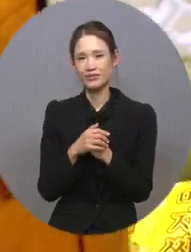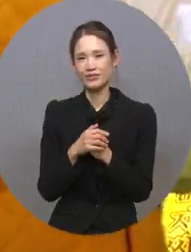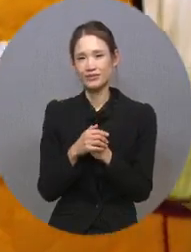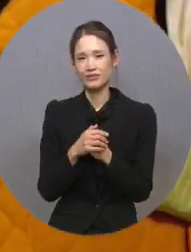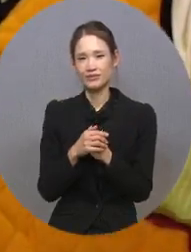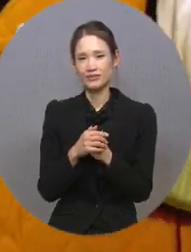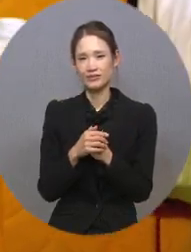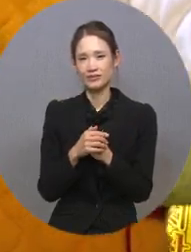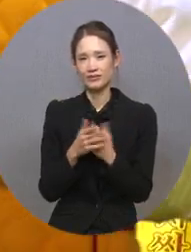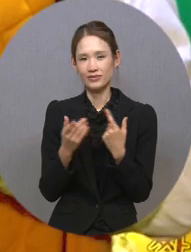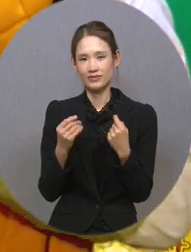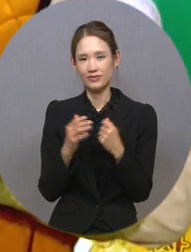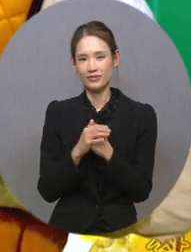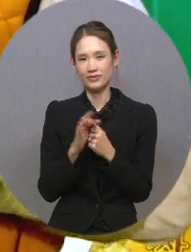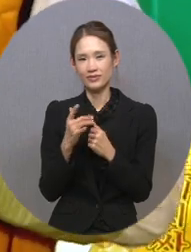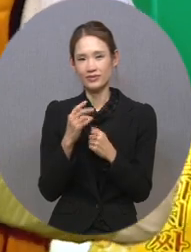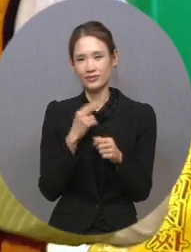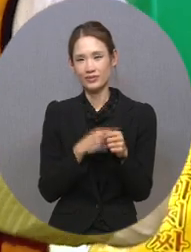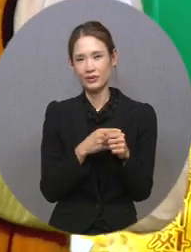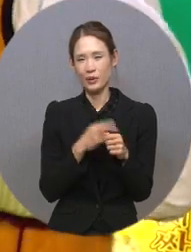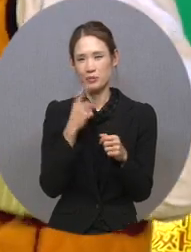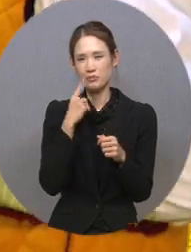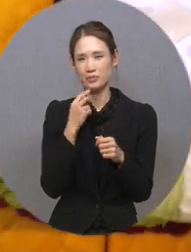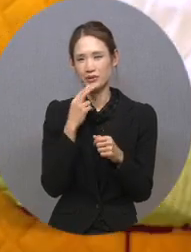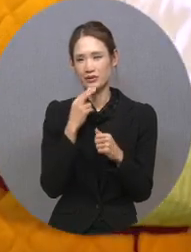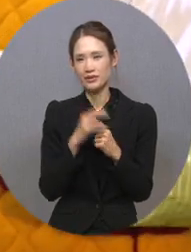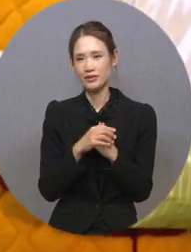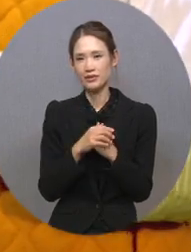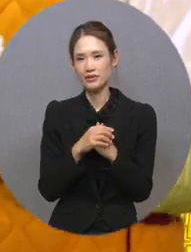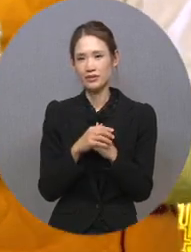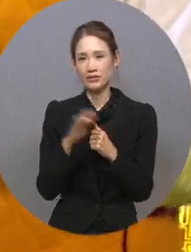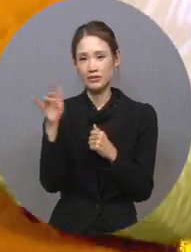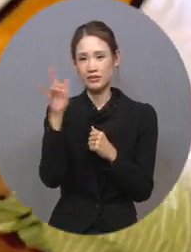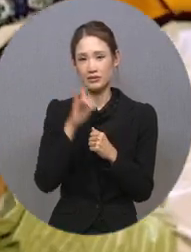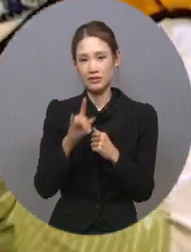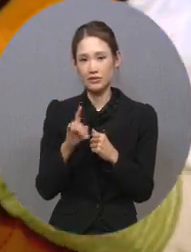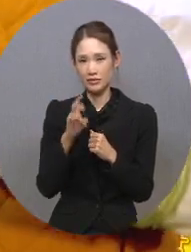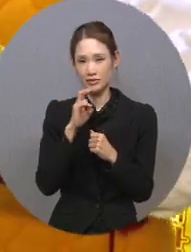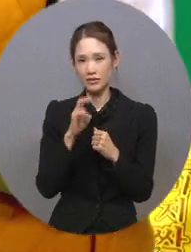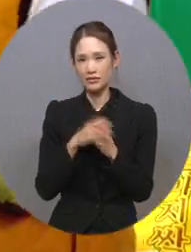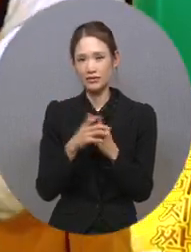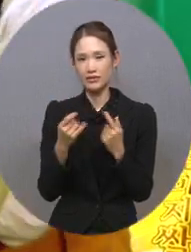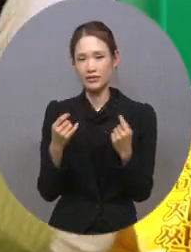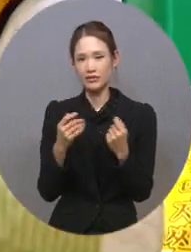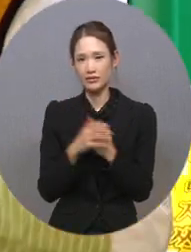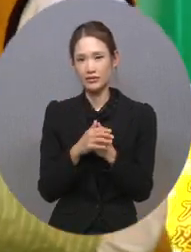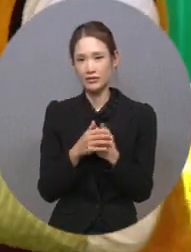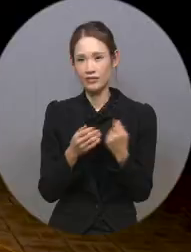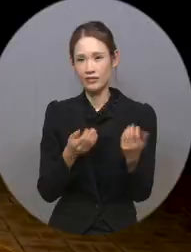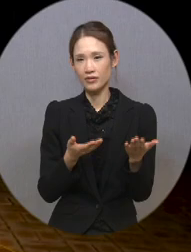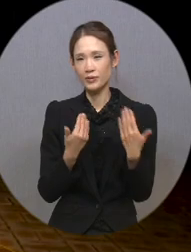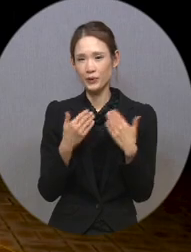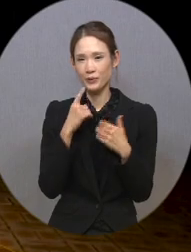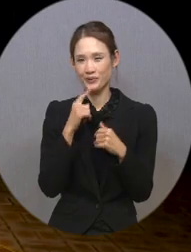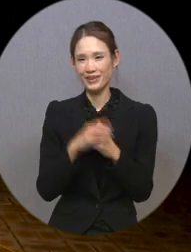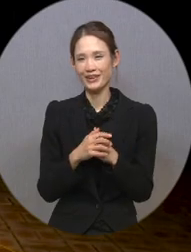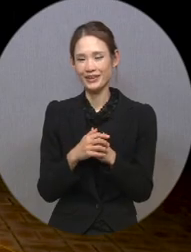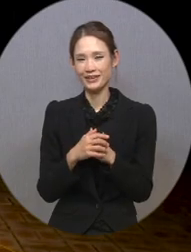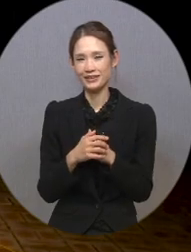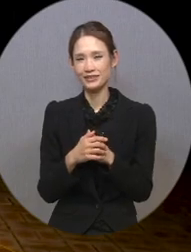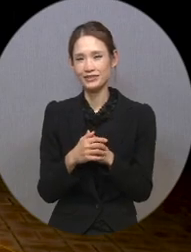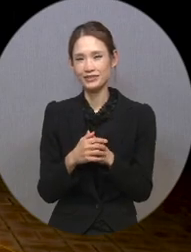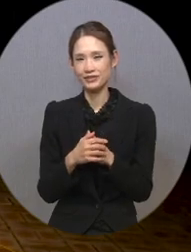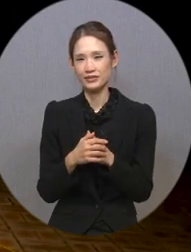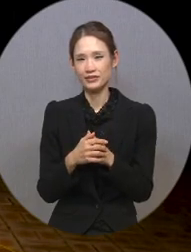이럴 때 있잖아요. 송혜 선생님 부럽지 않다니까요. 아이고. 전국 노래 거기 보면 꼭 이렇게 주더라고요. 네. 깊은